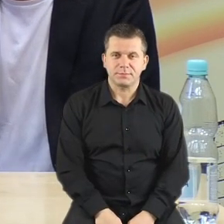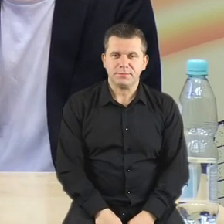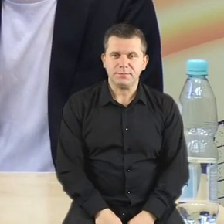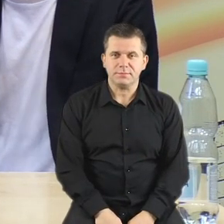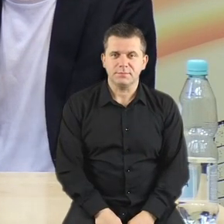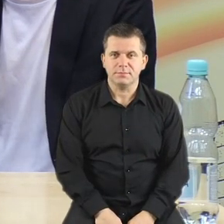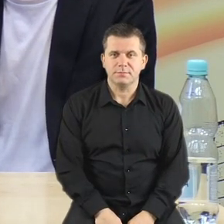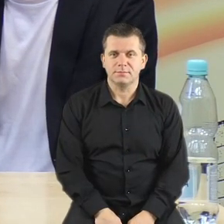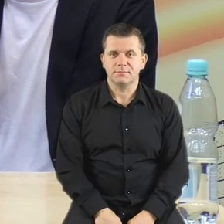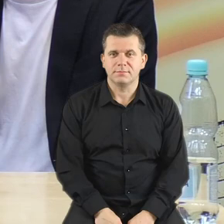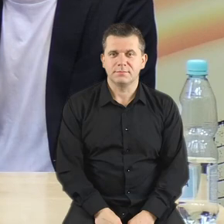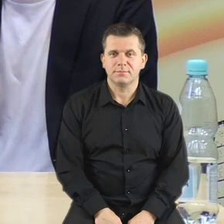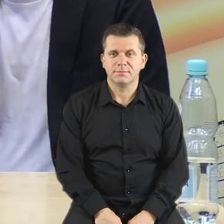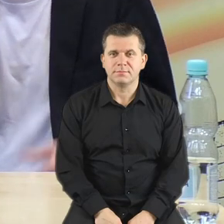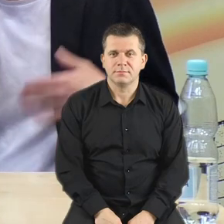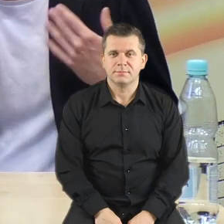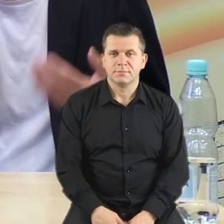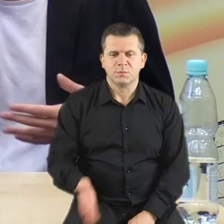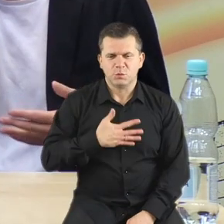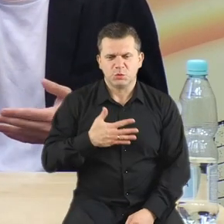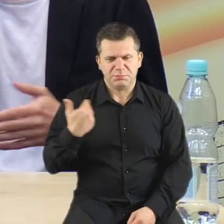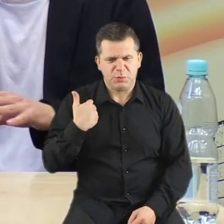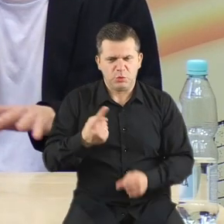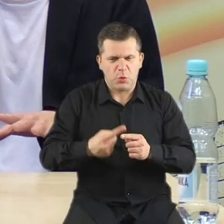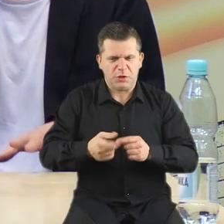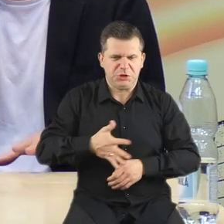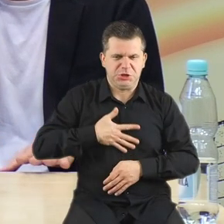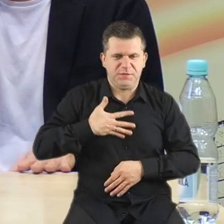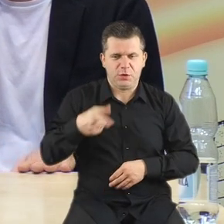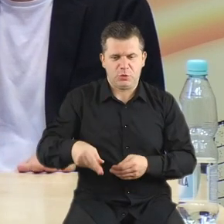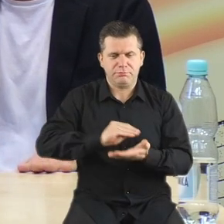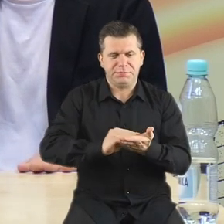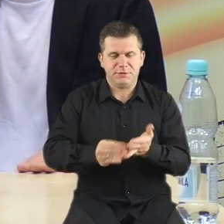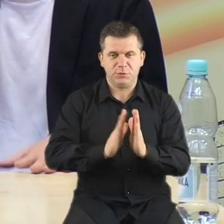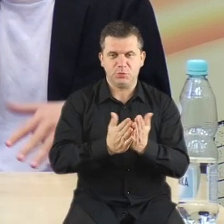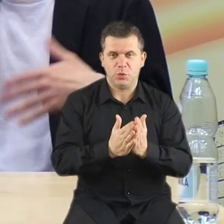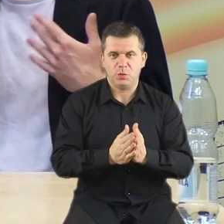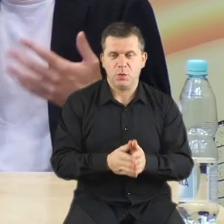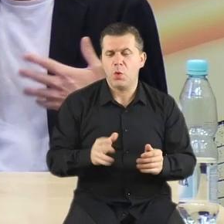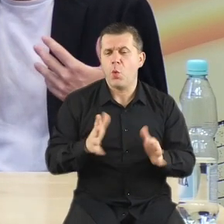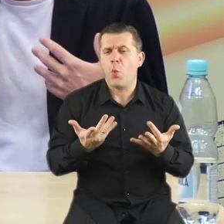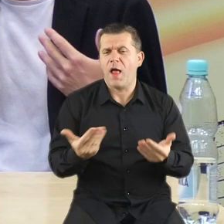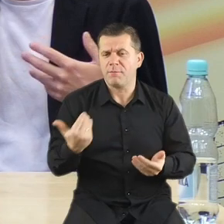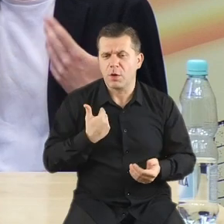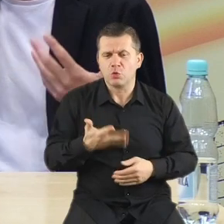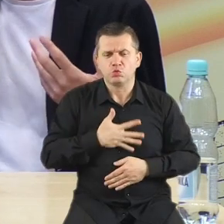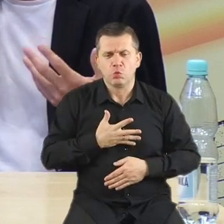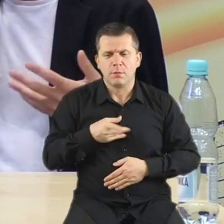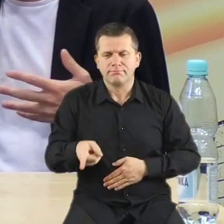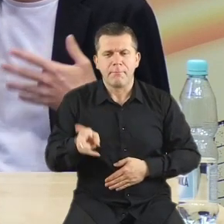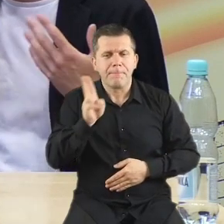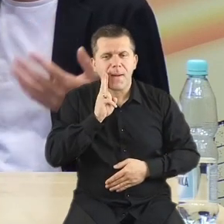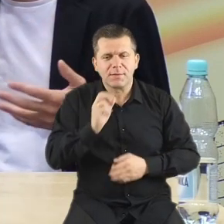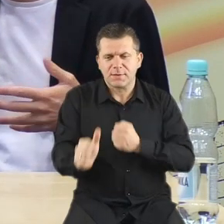On już jest po 40. Natomiast coś takiego rzeczywiście dziwnego było, jak pamiętam, jak pisałem tę książkę, że dużo łatwiej było mi się wczuć w tą matkę,